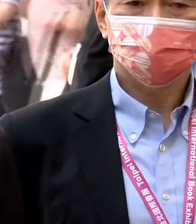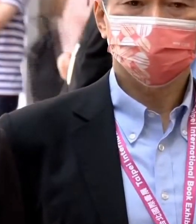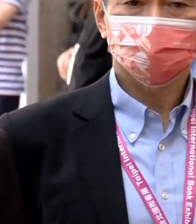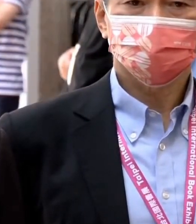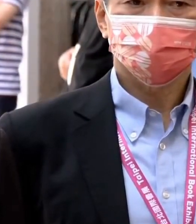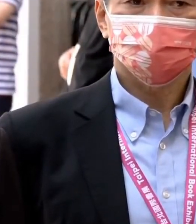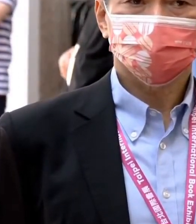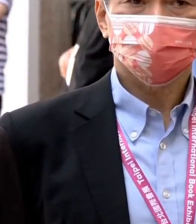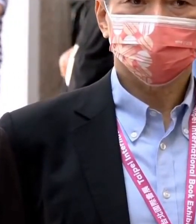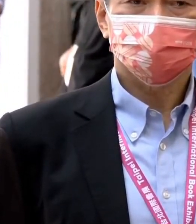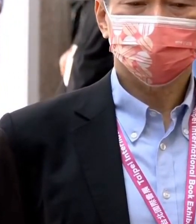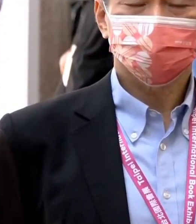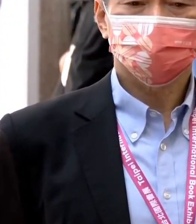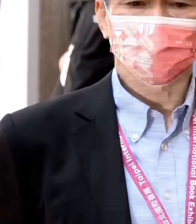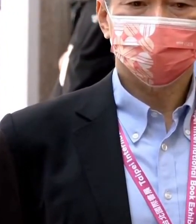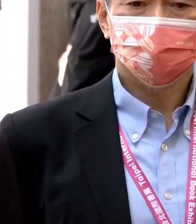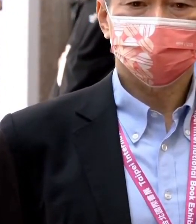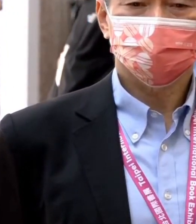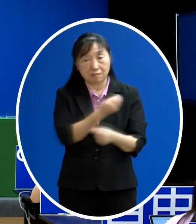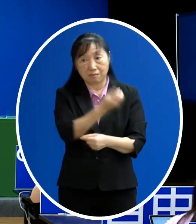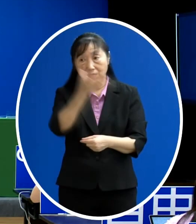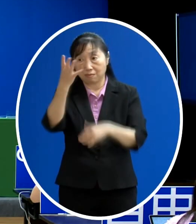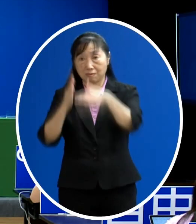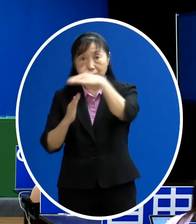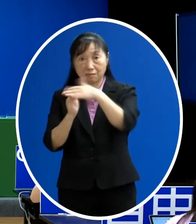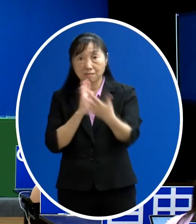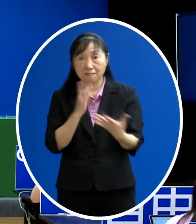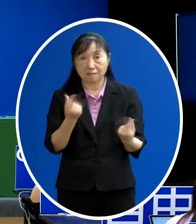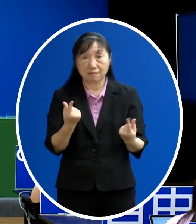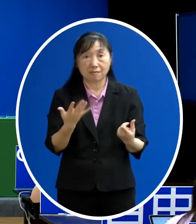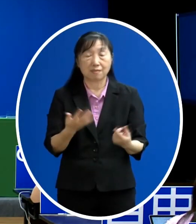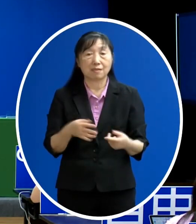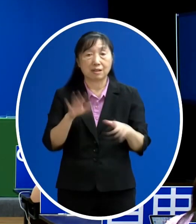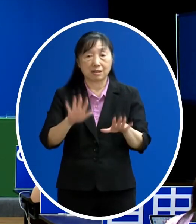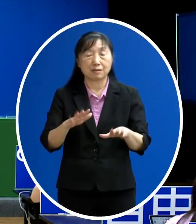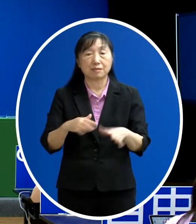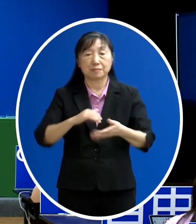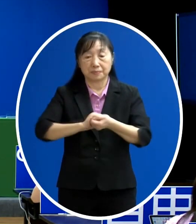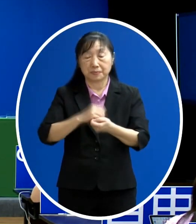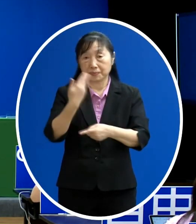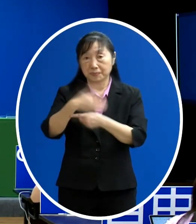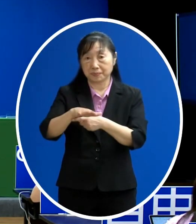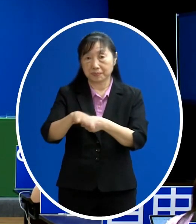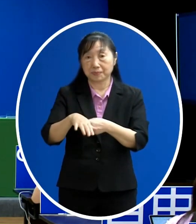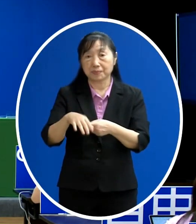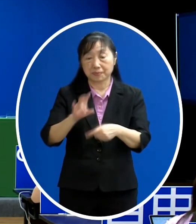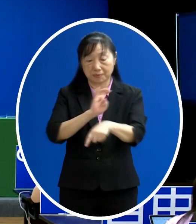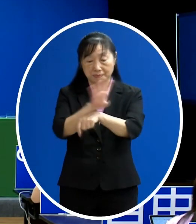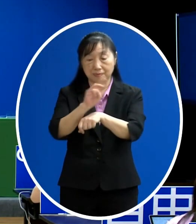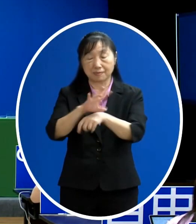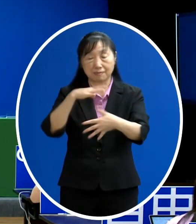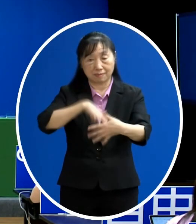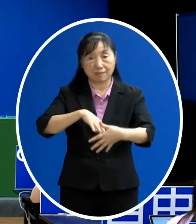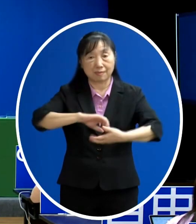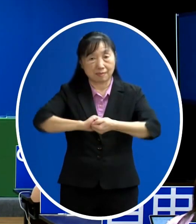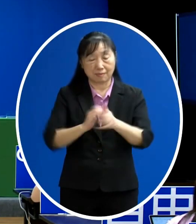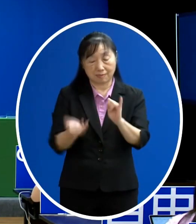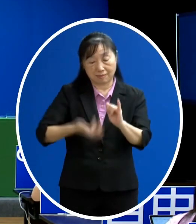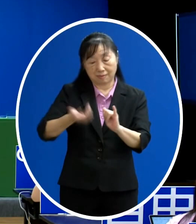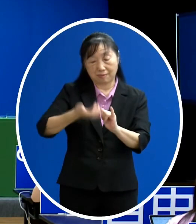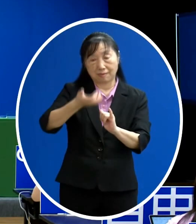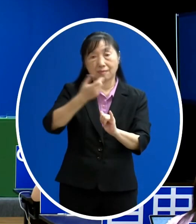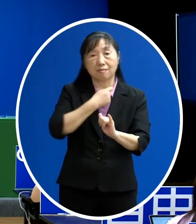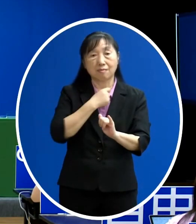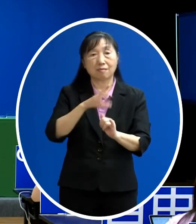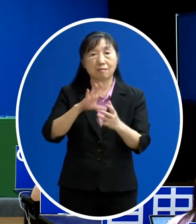和地方政府业者多多沟通。 因为目前的确诊死亡者依照规定要在24小时内火化，那有蛮多家